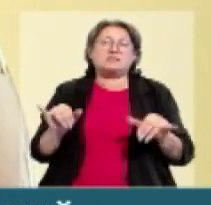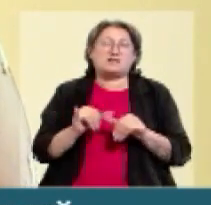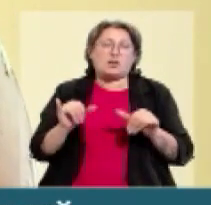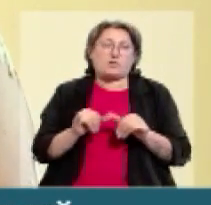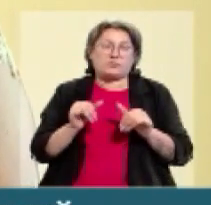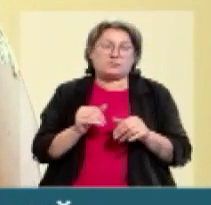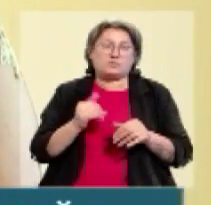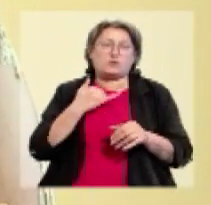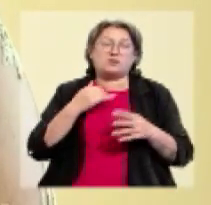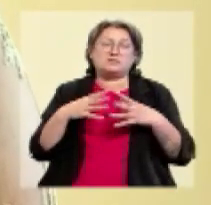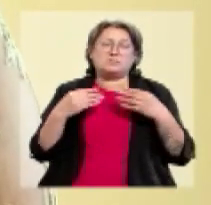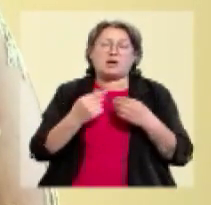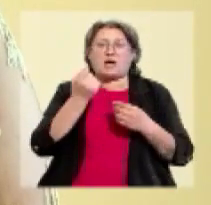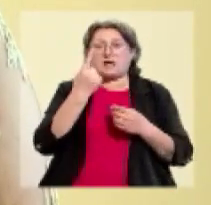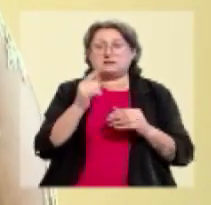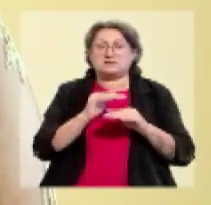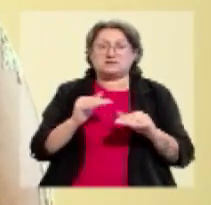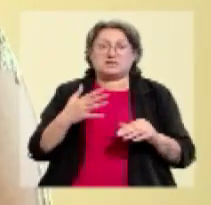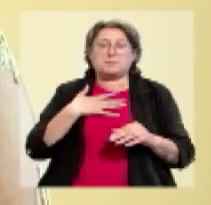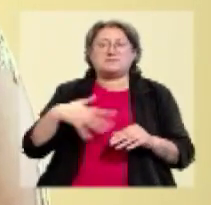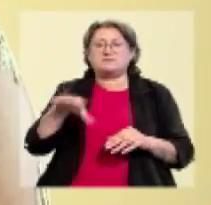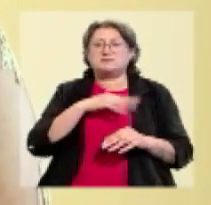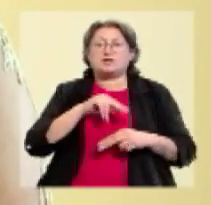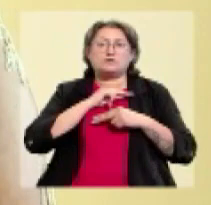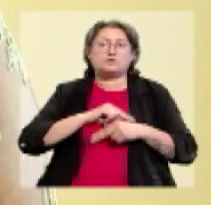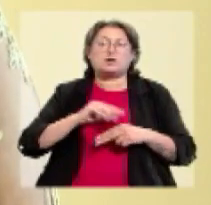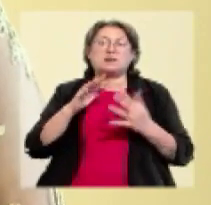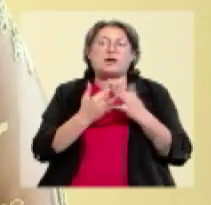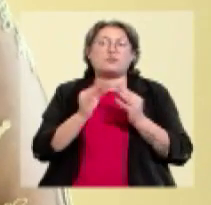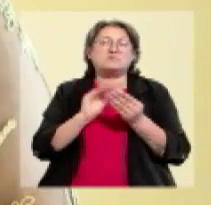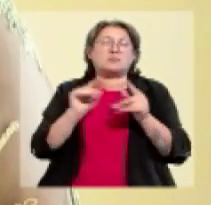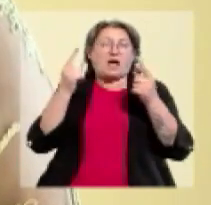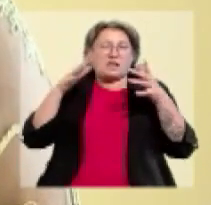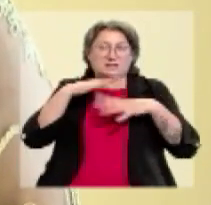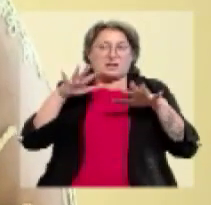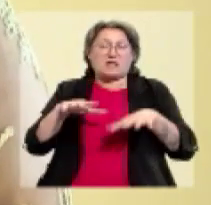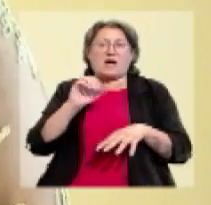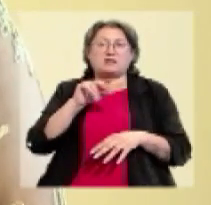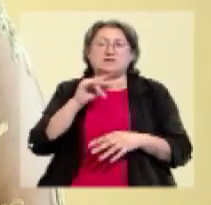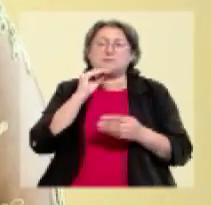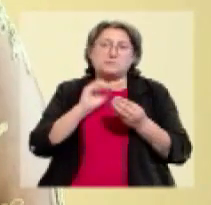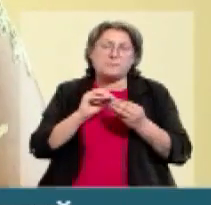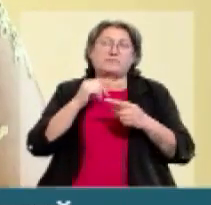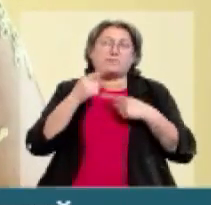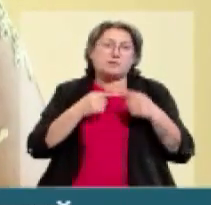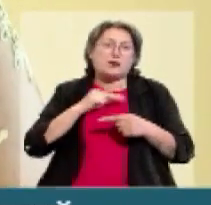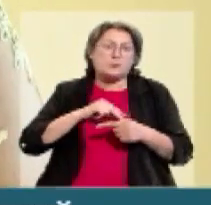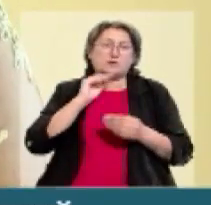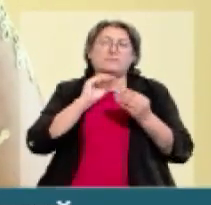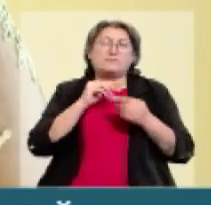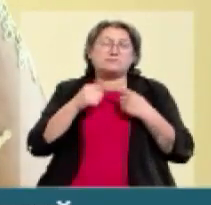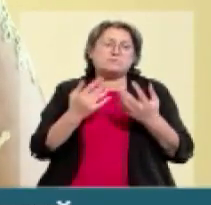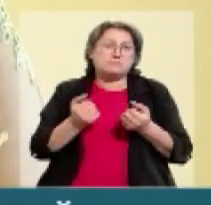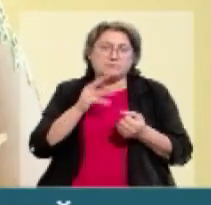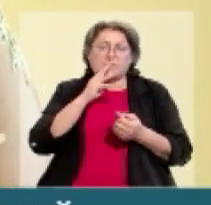столовой. У нас в семье 11 детей. Мы все трудимся в совхозе Алтынсарина. Стабильная работа, стабильная зарплата.